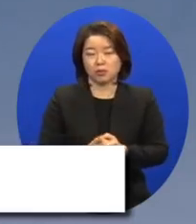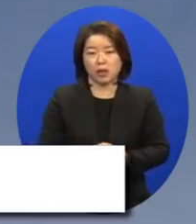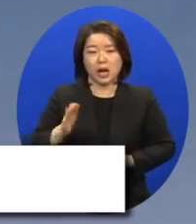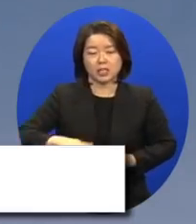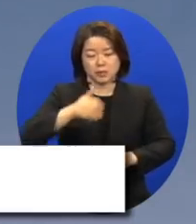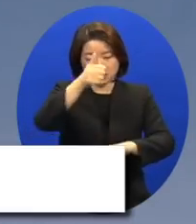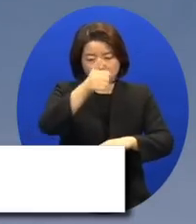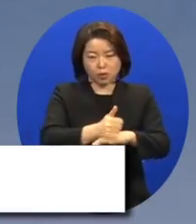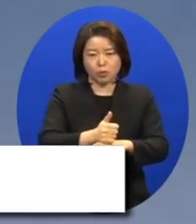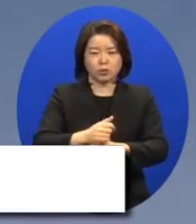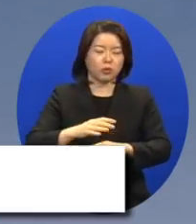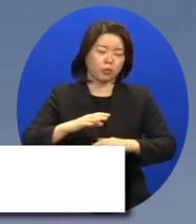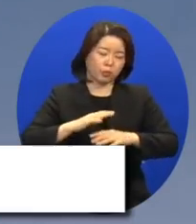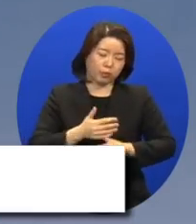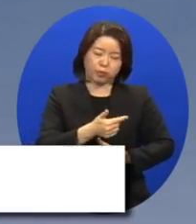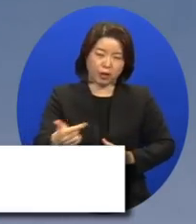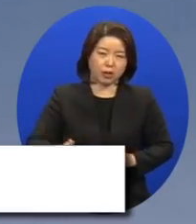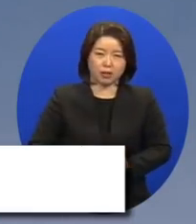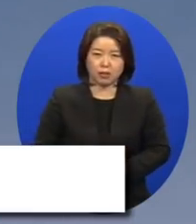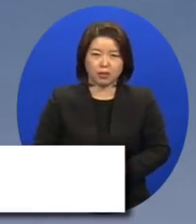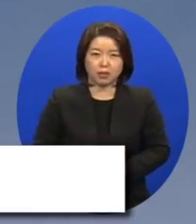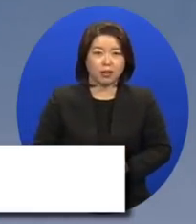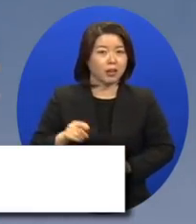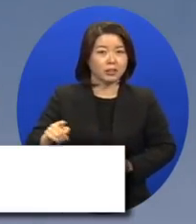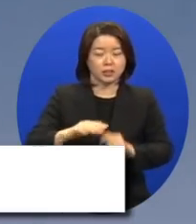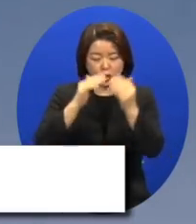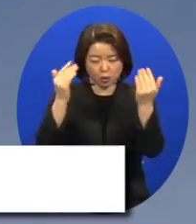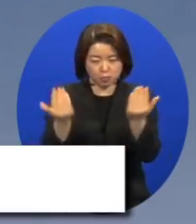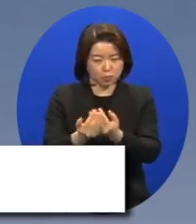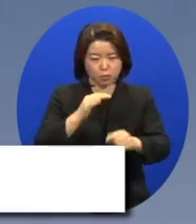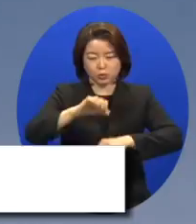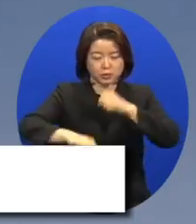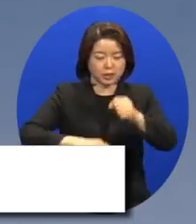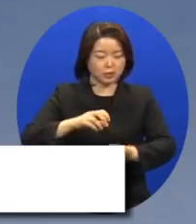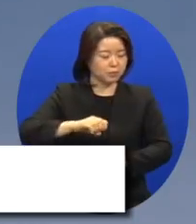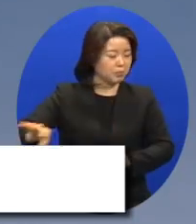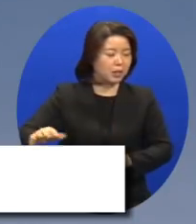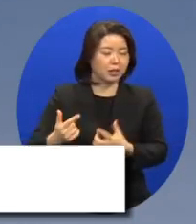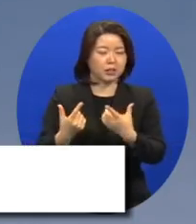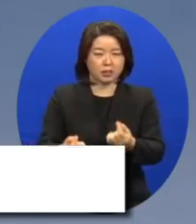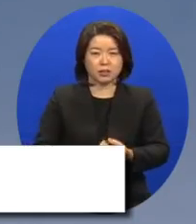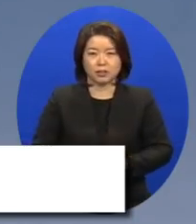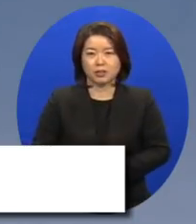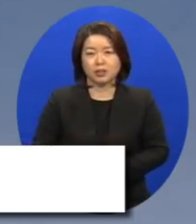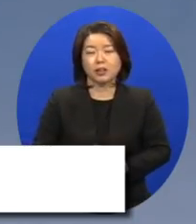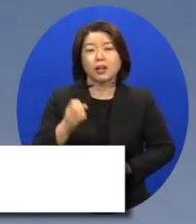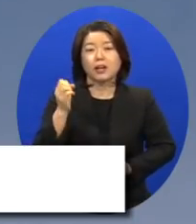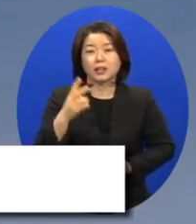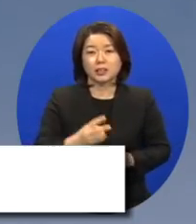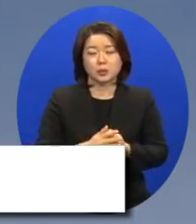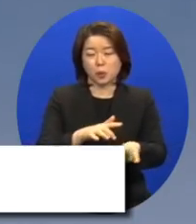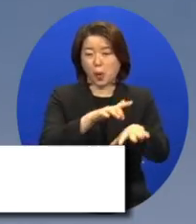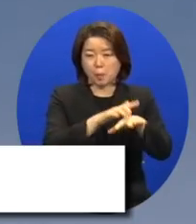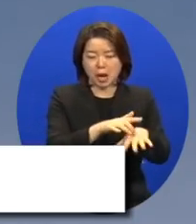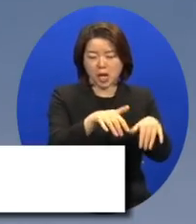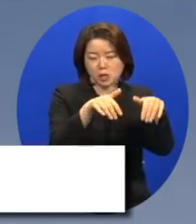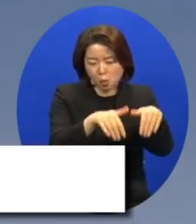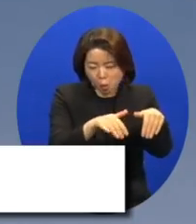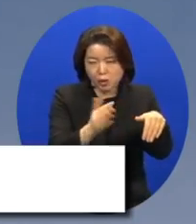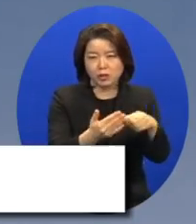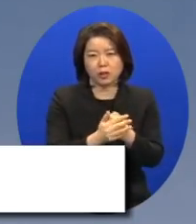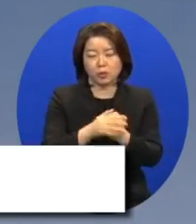무서웠습니다 그들은 모든 자유를 다 잃어버렸습니다 그리고 마귀의 종이 되었고